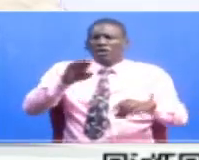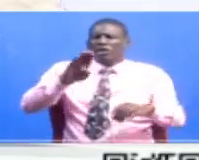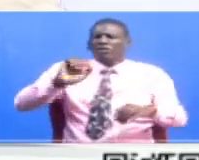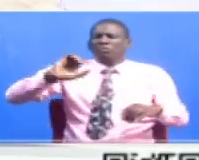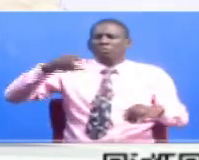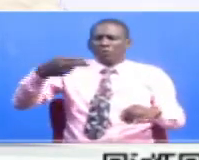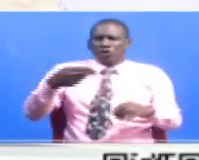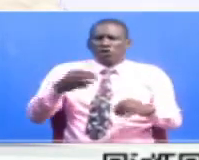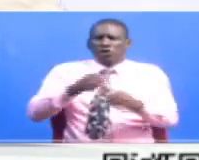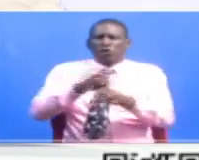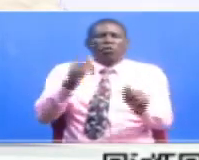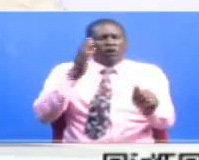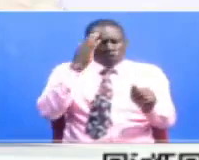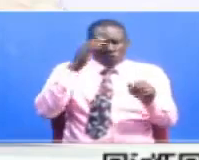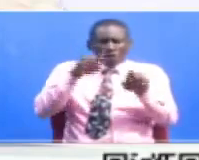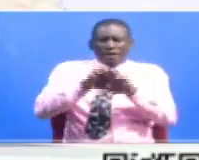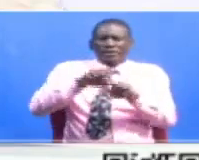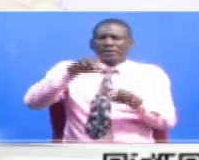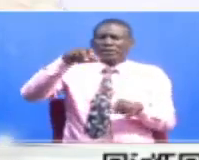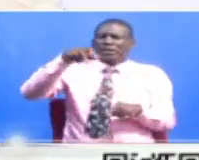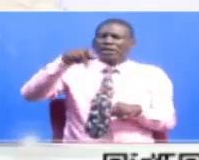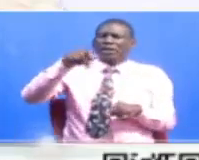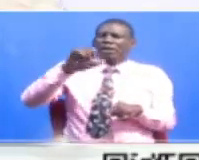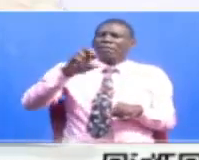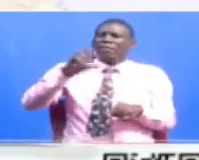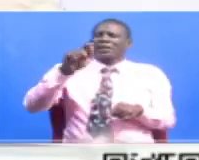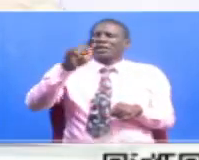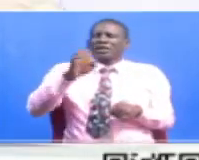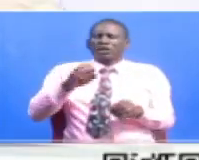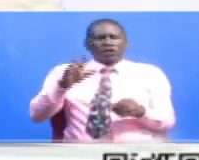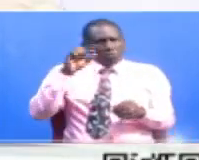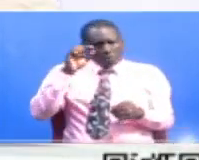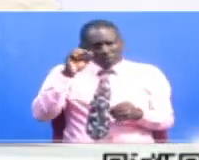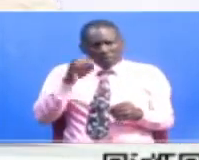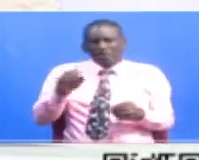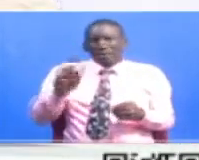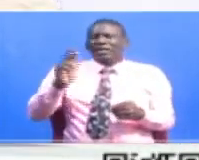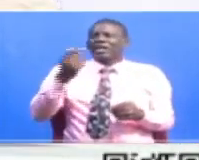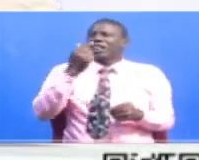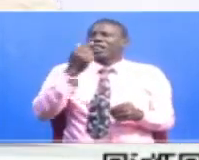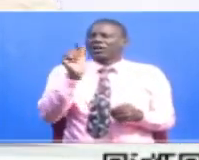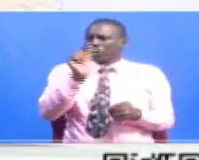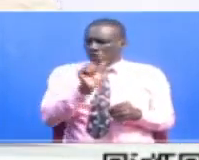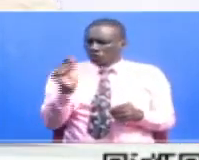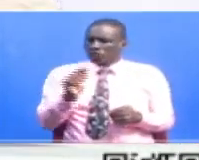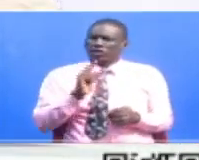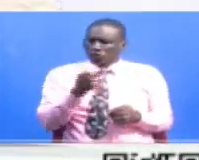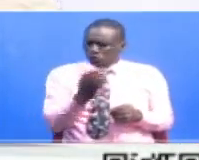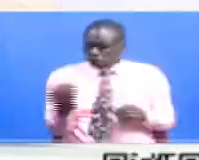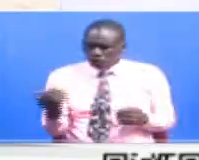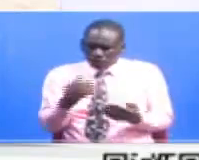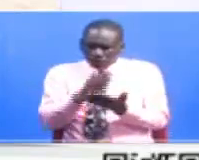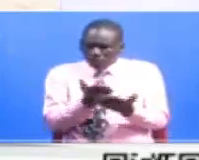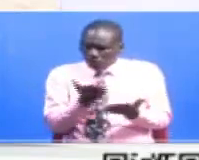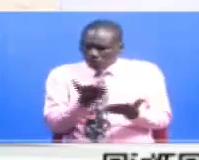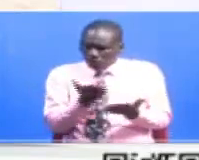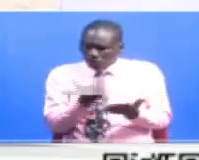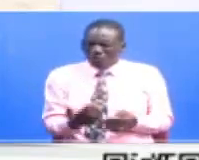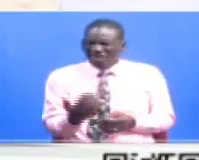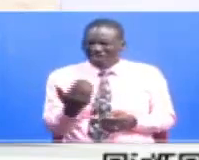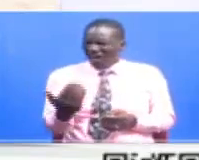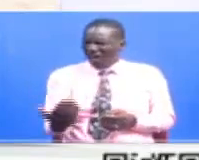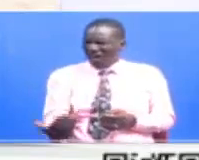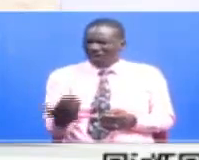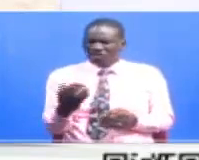Kenyatta maarufu kama Pirate huko Mombasa. Na kwa mujibu wa shirika la Msalaba Mwekundu, watoto hao, baadhi yao wakiwa ni wachanga